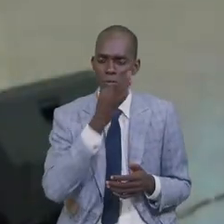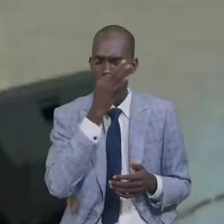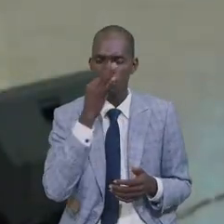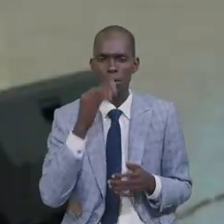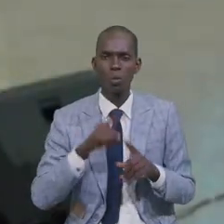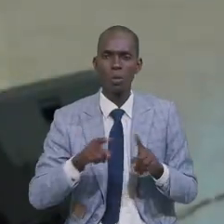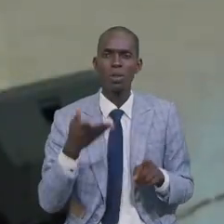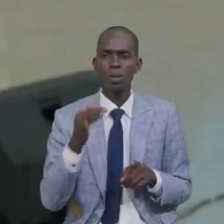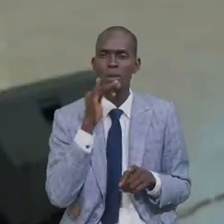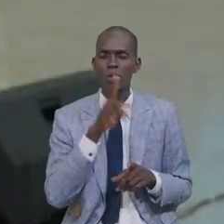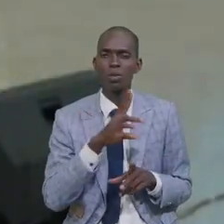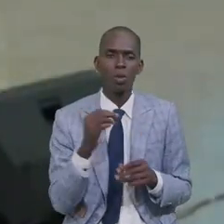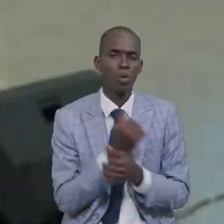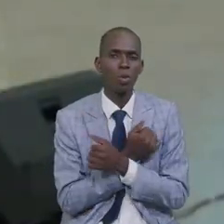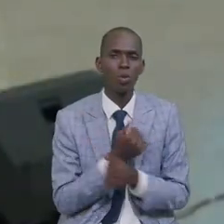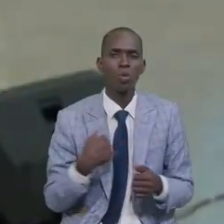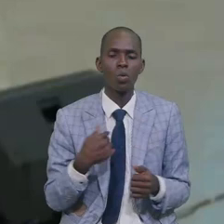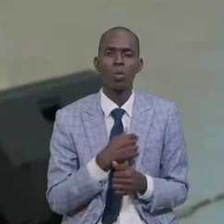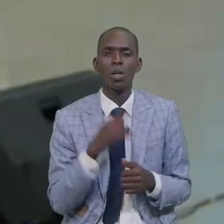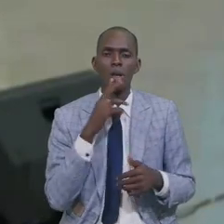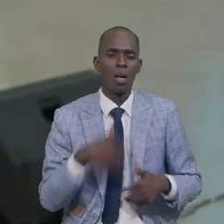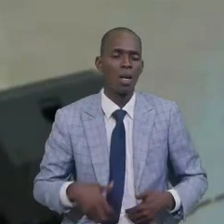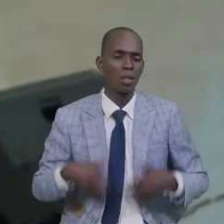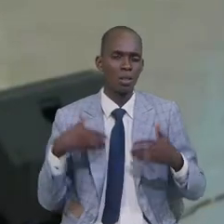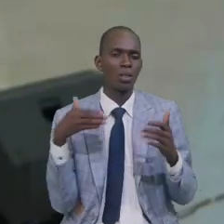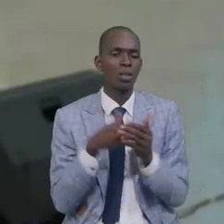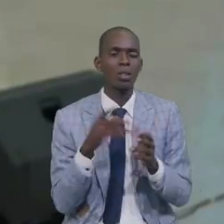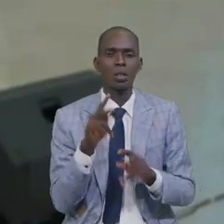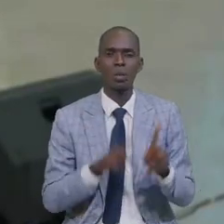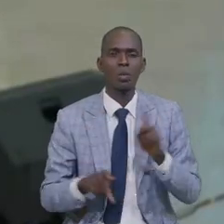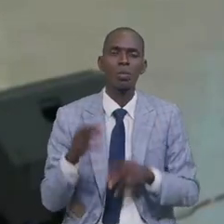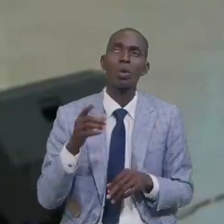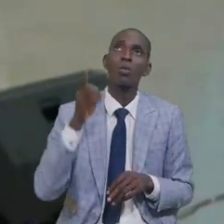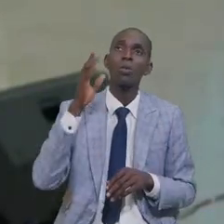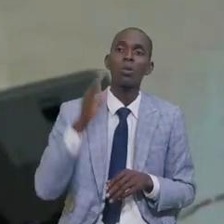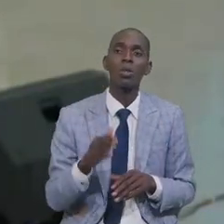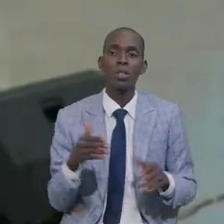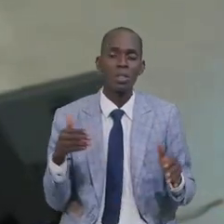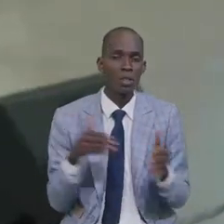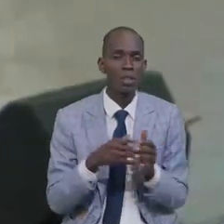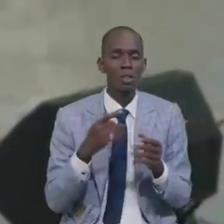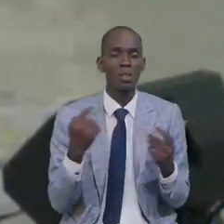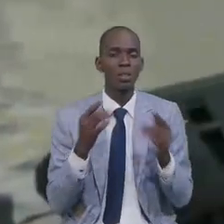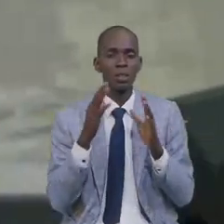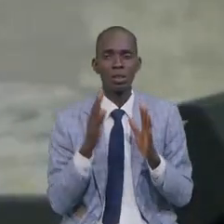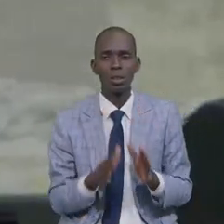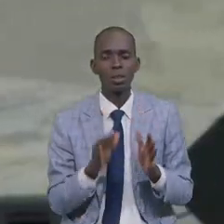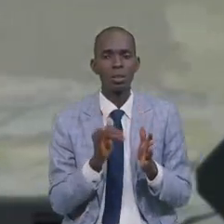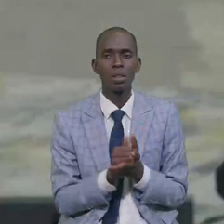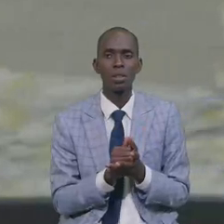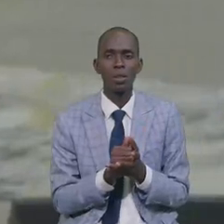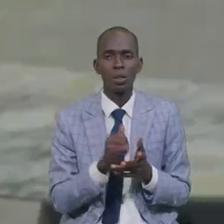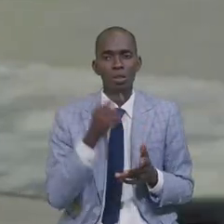coupons. Nous sommes en colère. Ah, ce peuple, nous sommes en colère contre le peuple de Dieu, même contre les